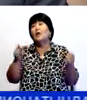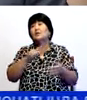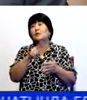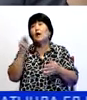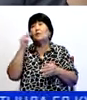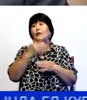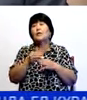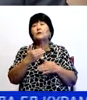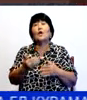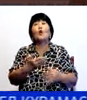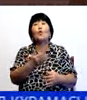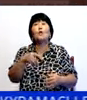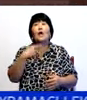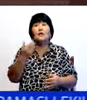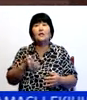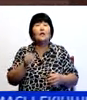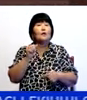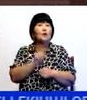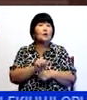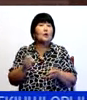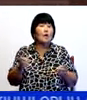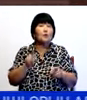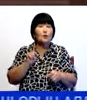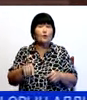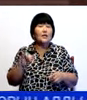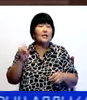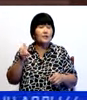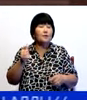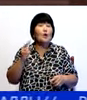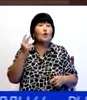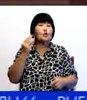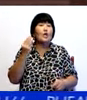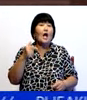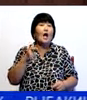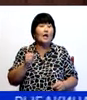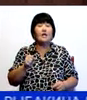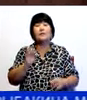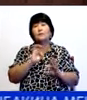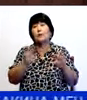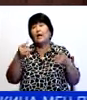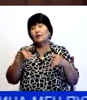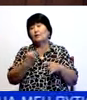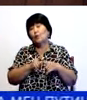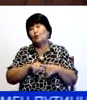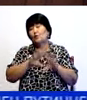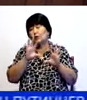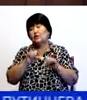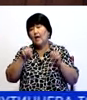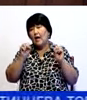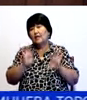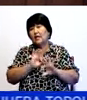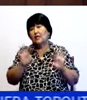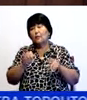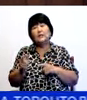білім саласында. Ол арнайы тоқталуды қажет етеді. Осы сенбіде үштаған ақпараттық сараптамақ бағдарламасында ол турасында арнайы